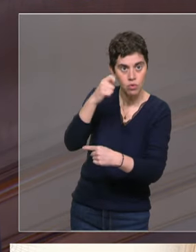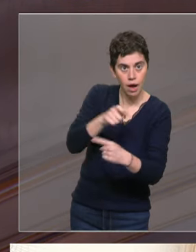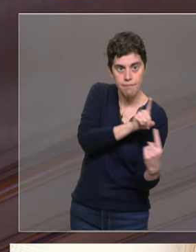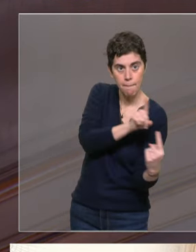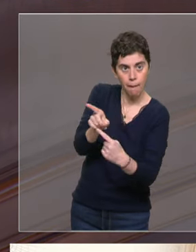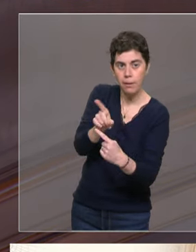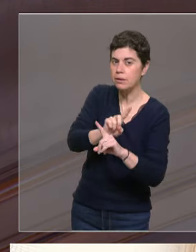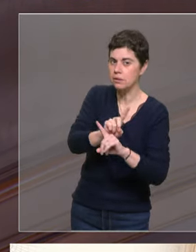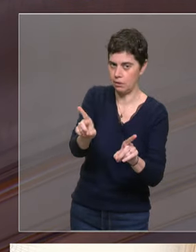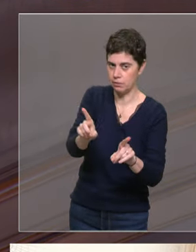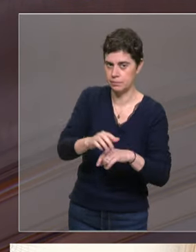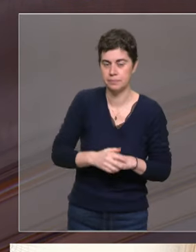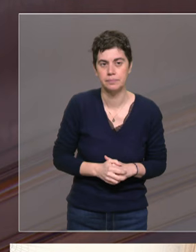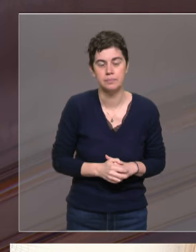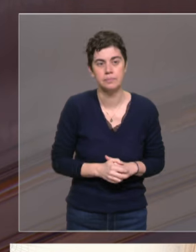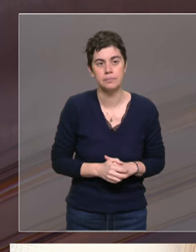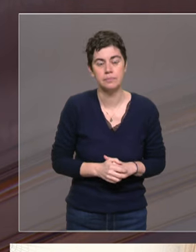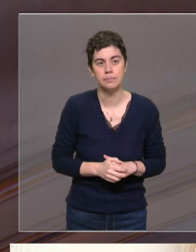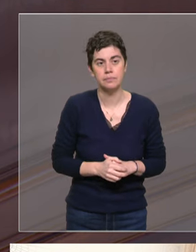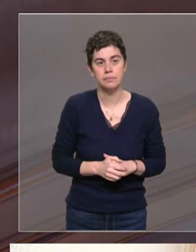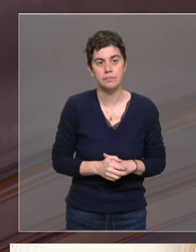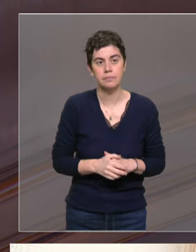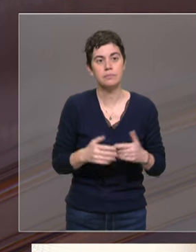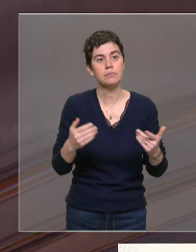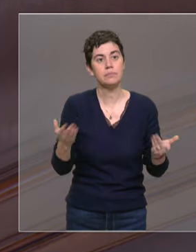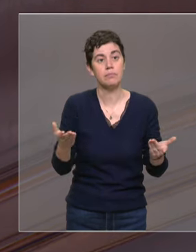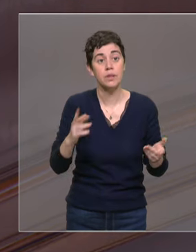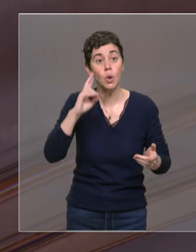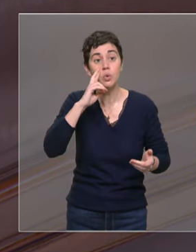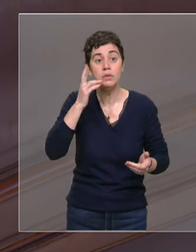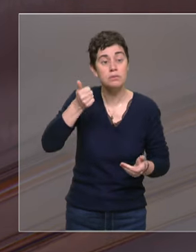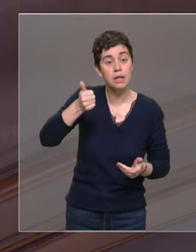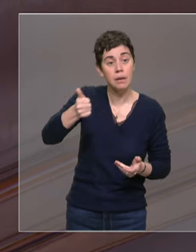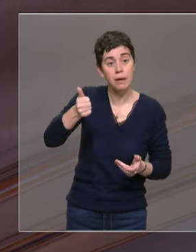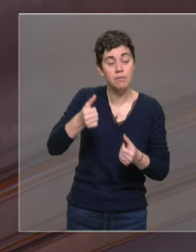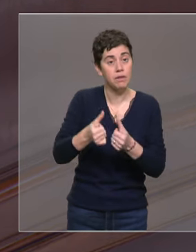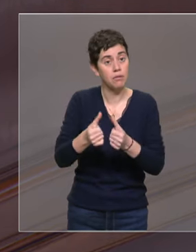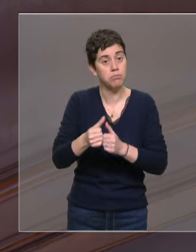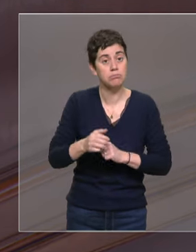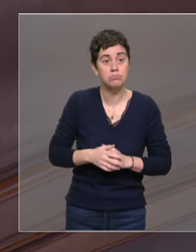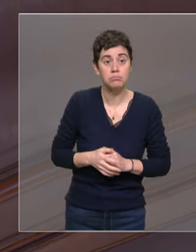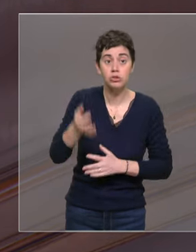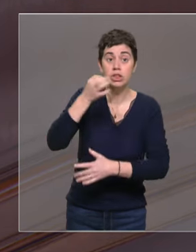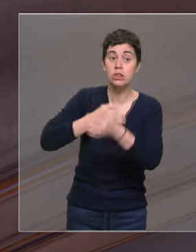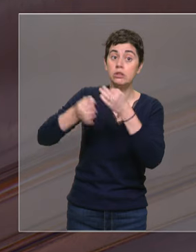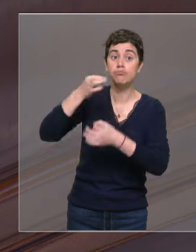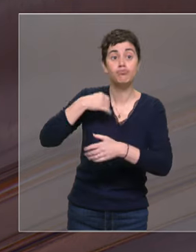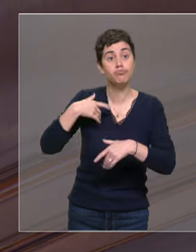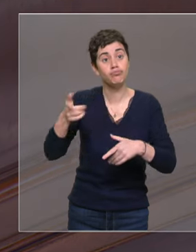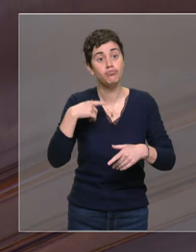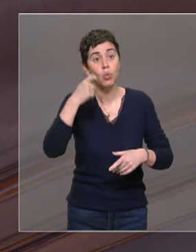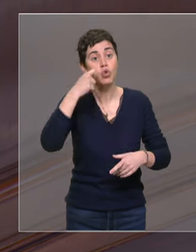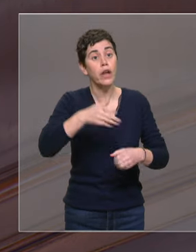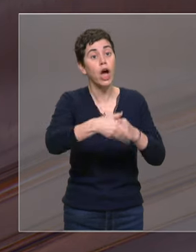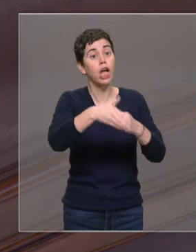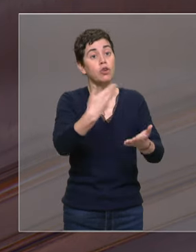la Russie. D'autre part, ce n'est pas à la Russie de nous dire comment nous devons aider l'Ukraine. Et